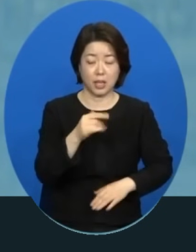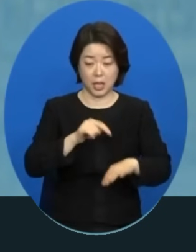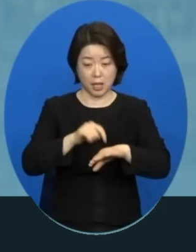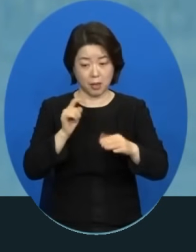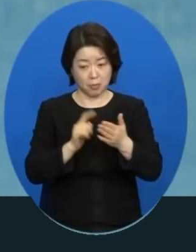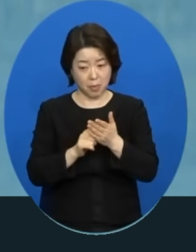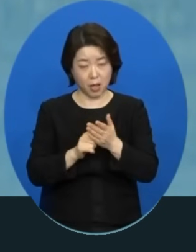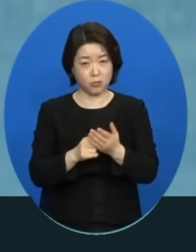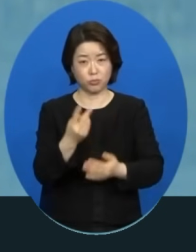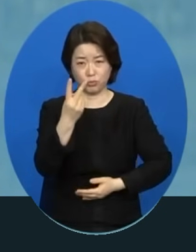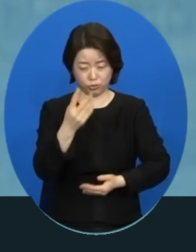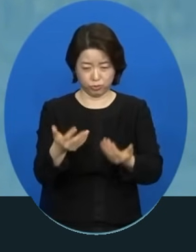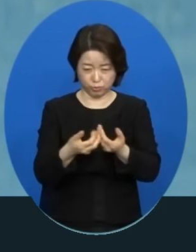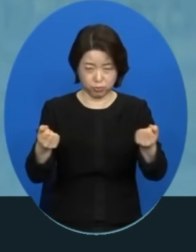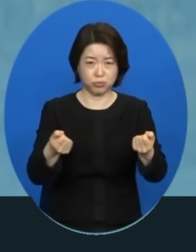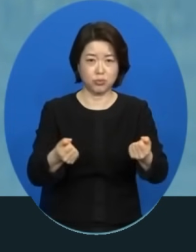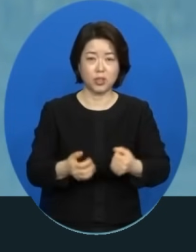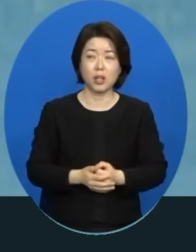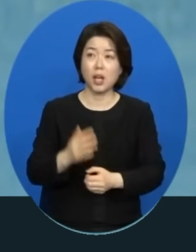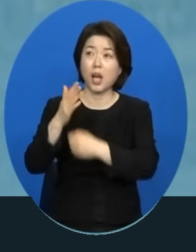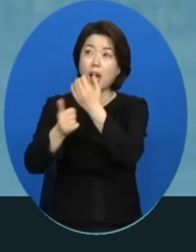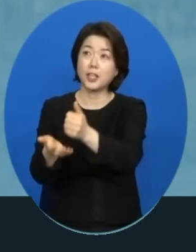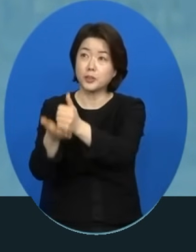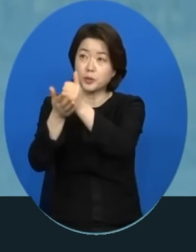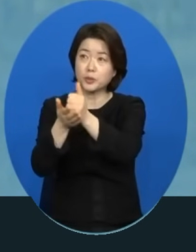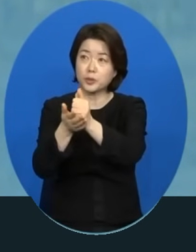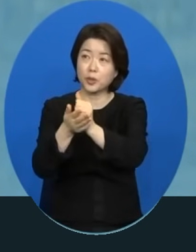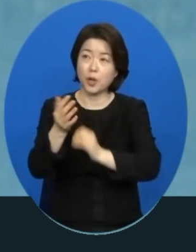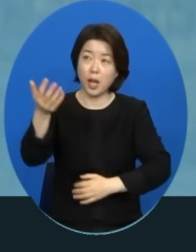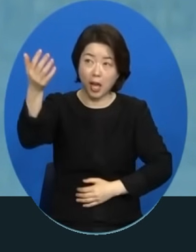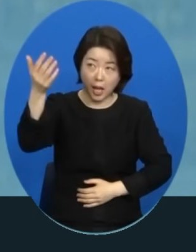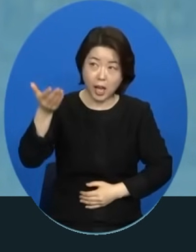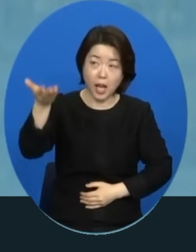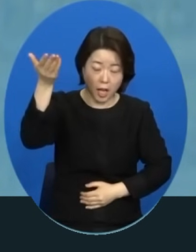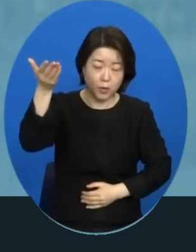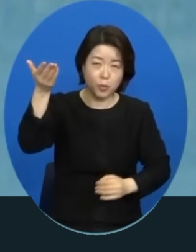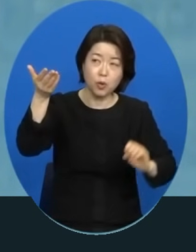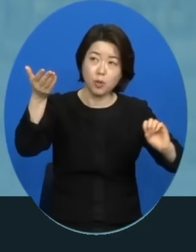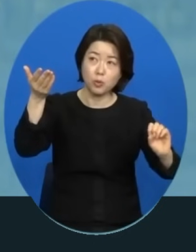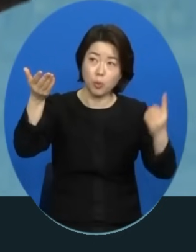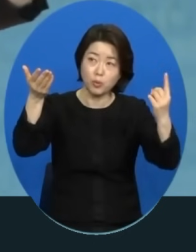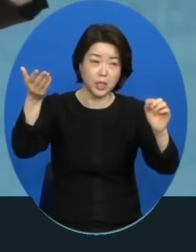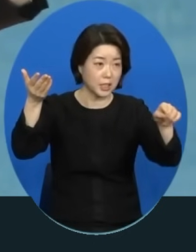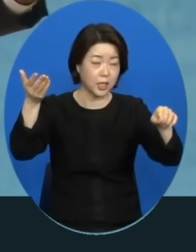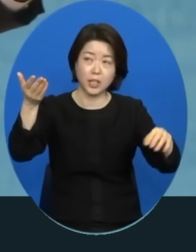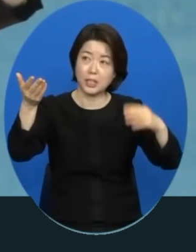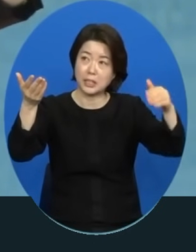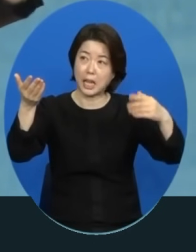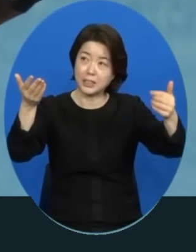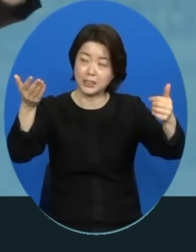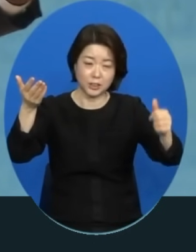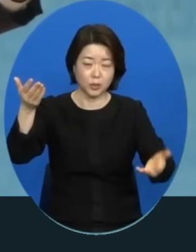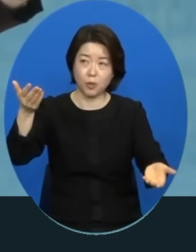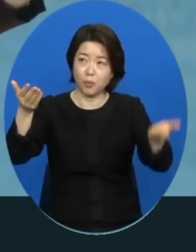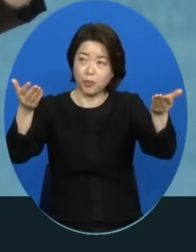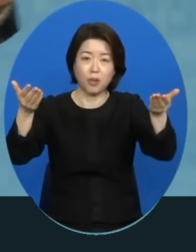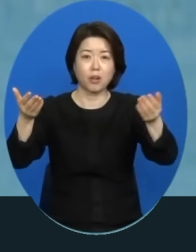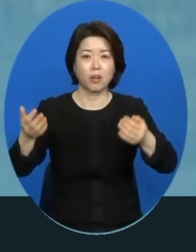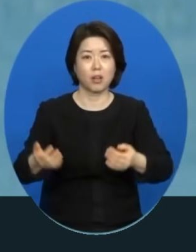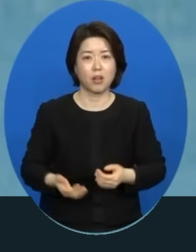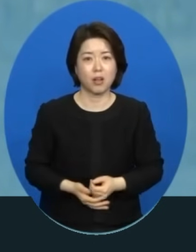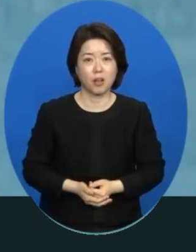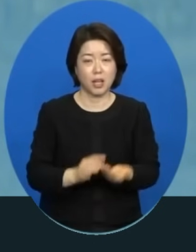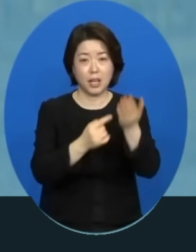마음을 품은 자들이라고 말씀을 하죠. 하나님도 섬기고 동시에 다른 신도 섬긴다는 거예요. 두 마음을 품었기에 나타나는